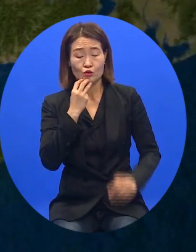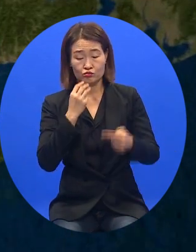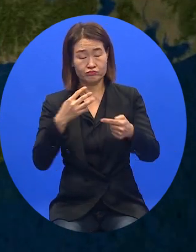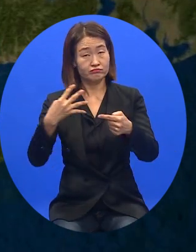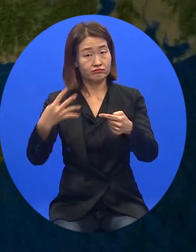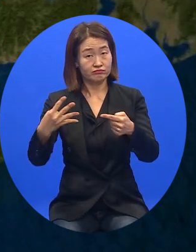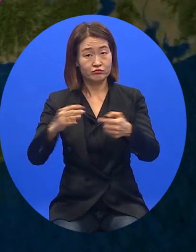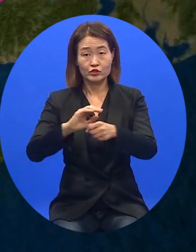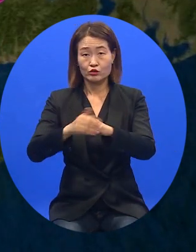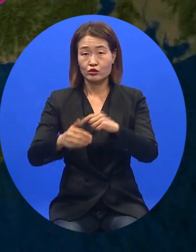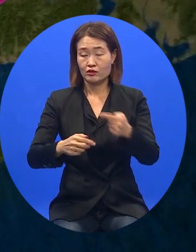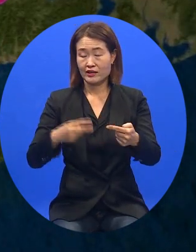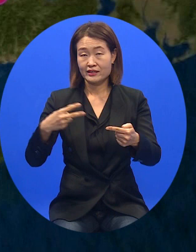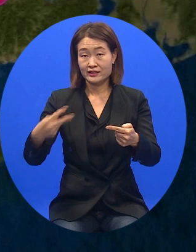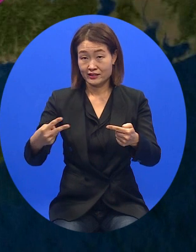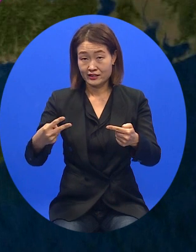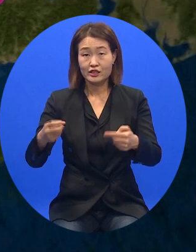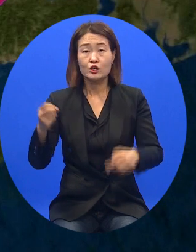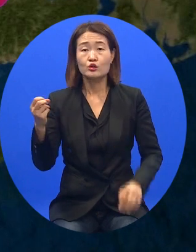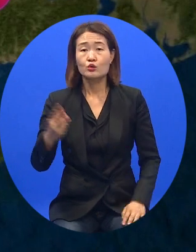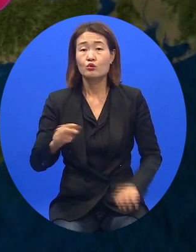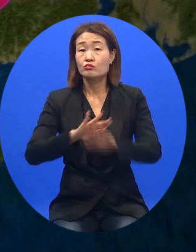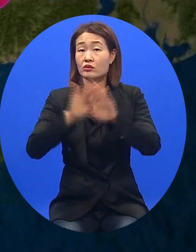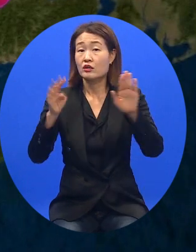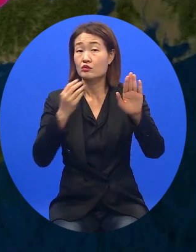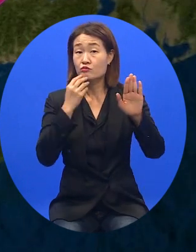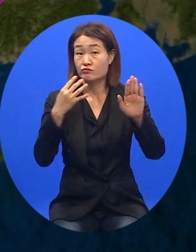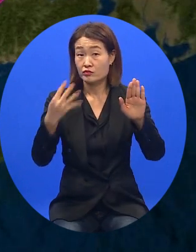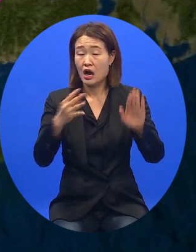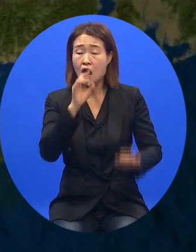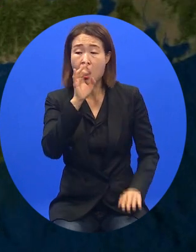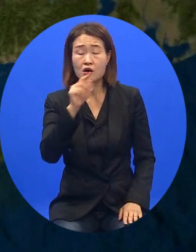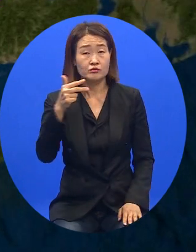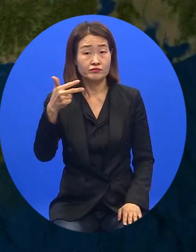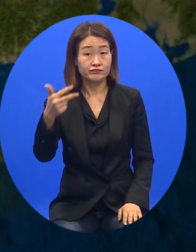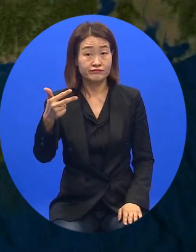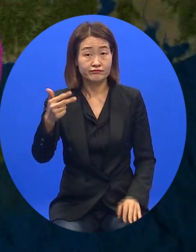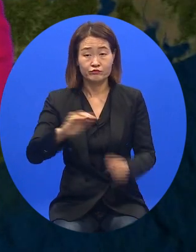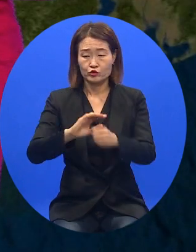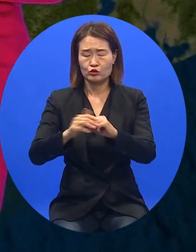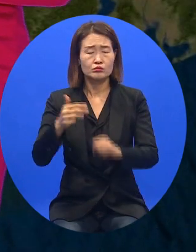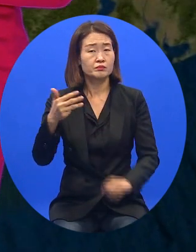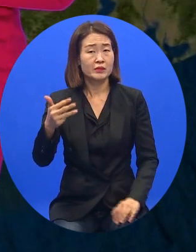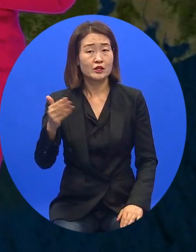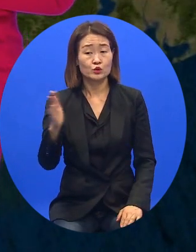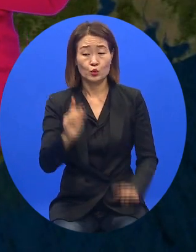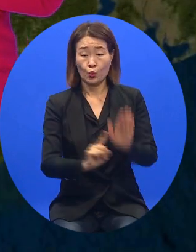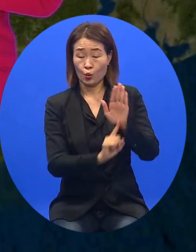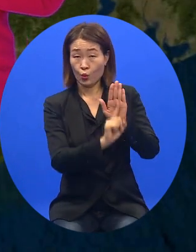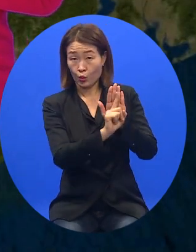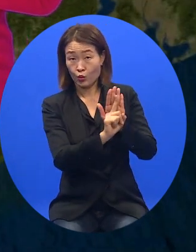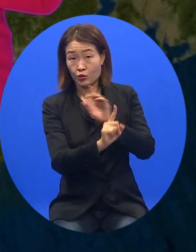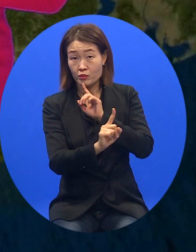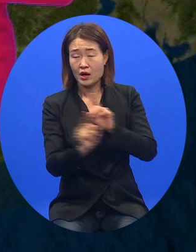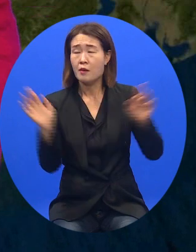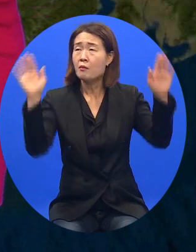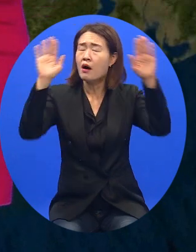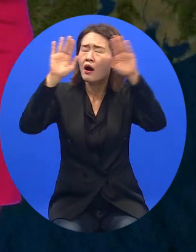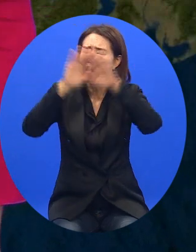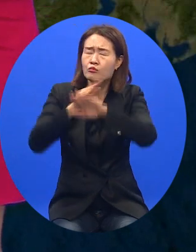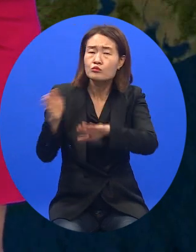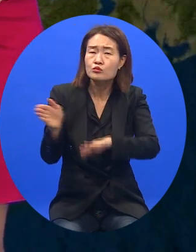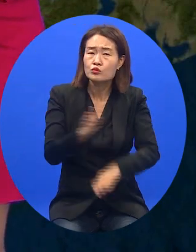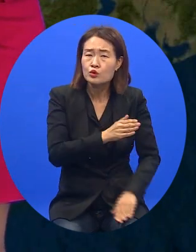영하 4도, 대구 영하 2도, 낮 기온 서울 4도, 강릉 7도, 대구 8도까지 오르겠는데요.